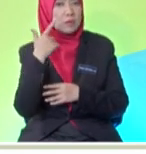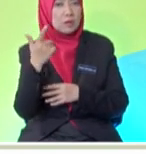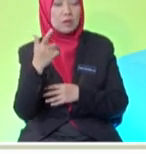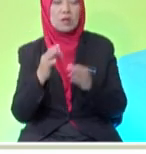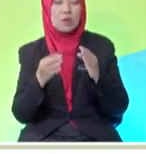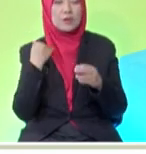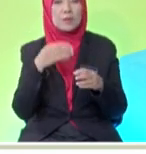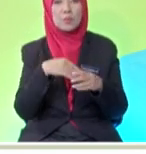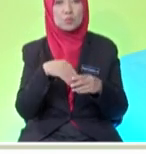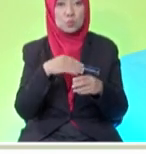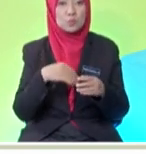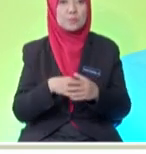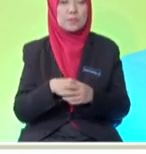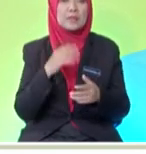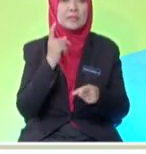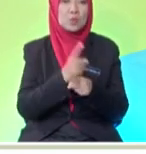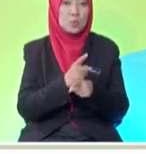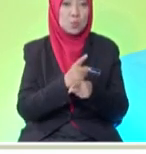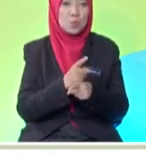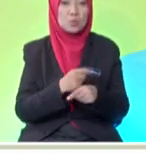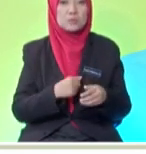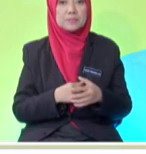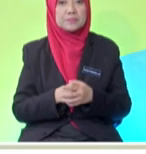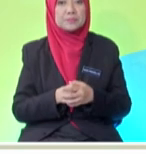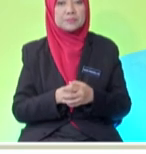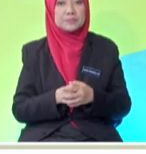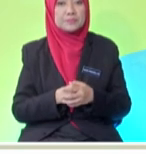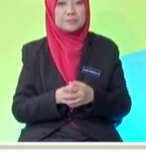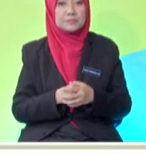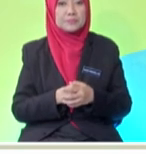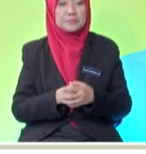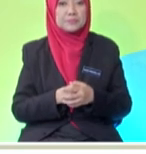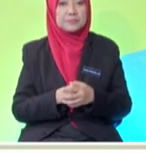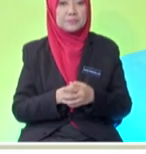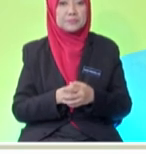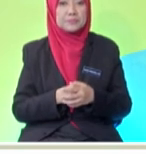Oke betul oke seterusnya menggunakan